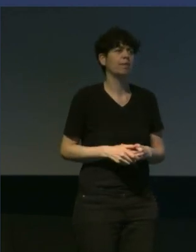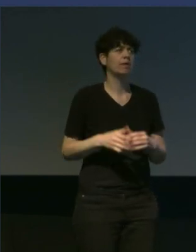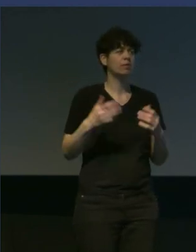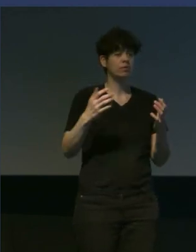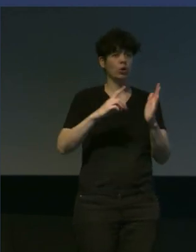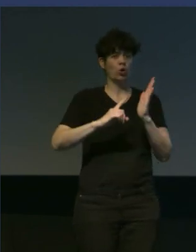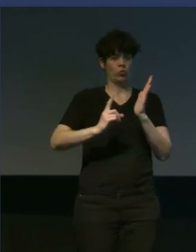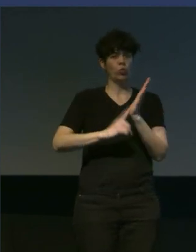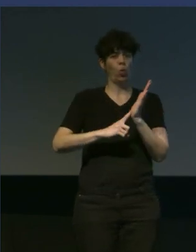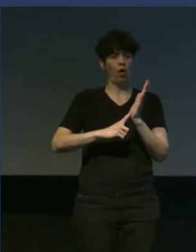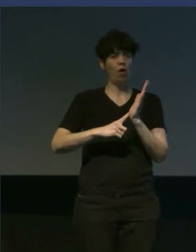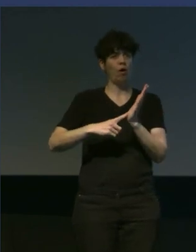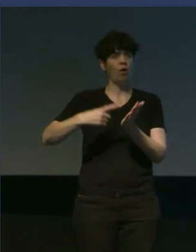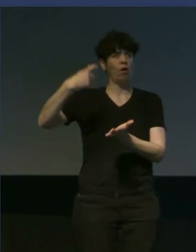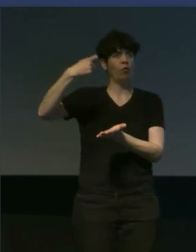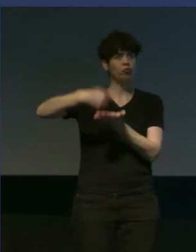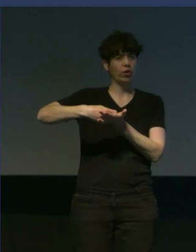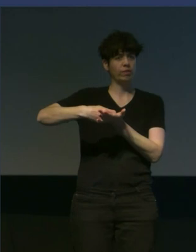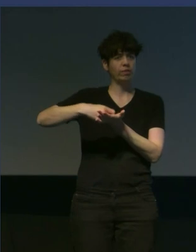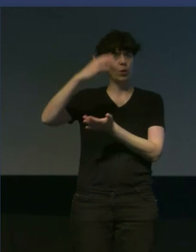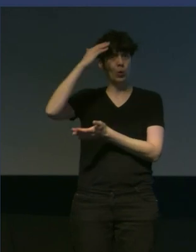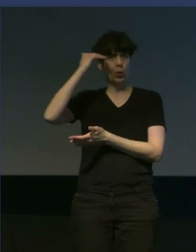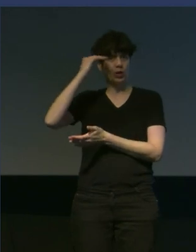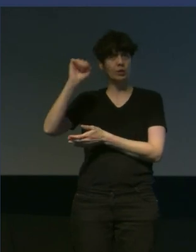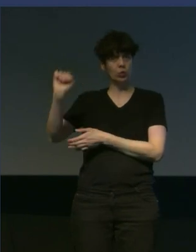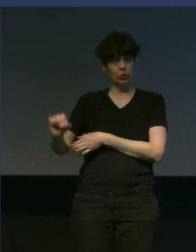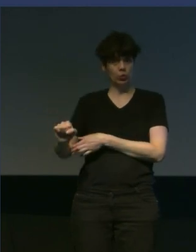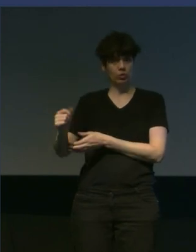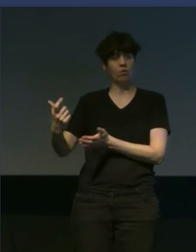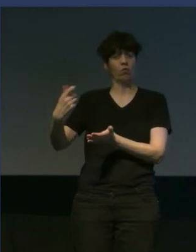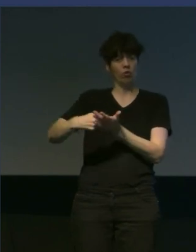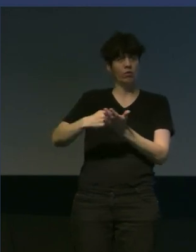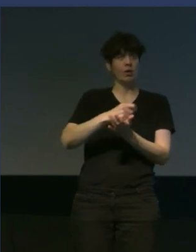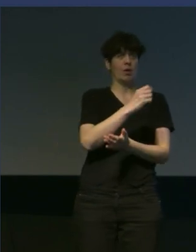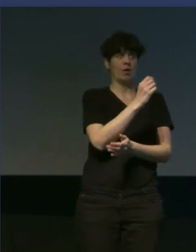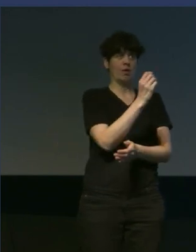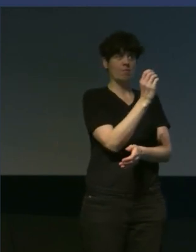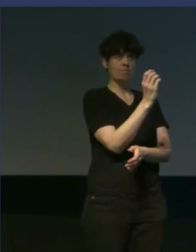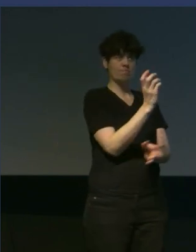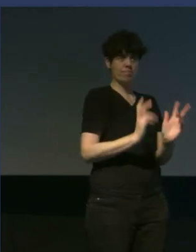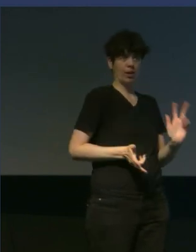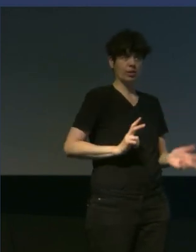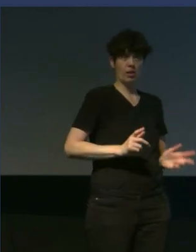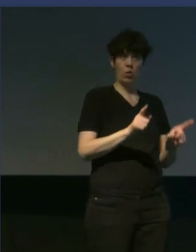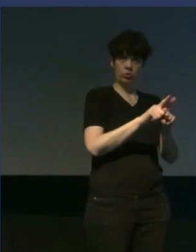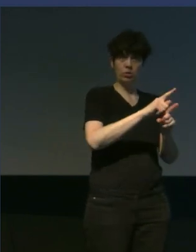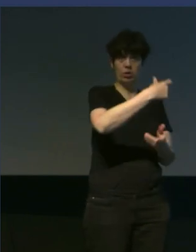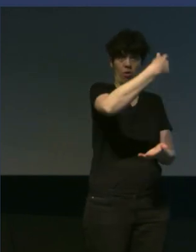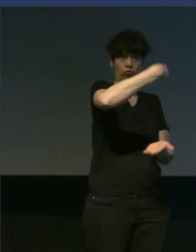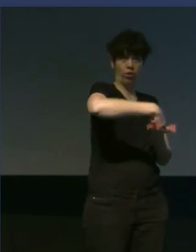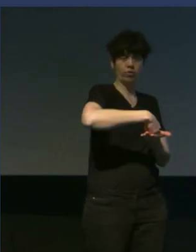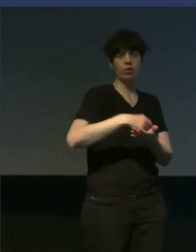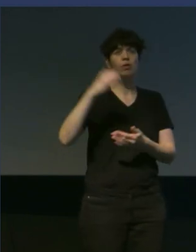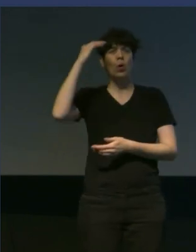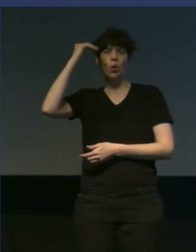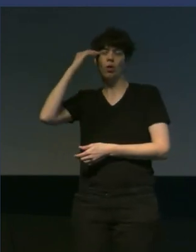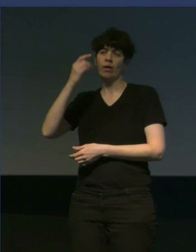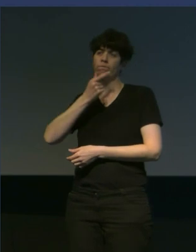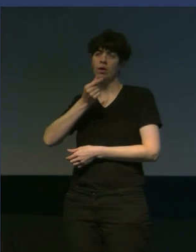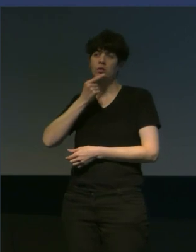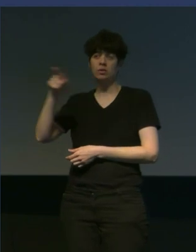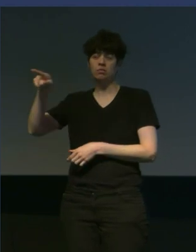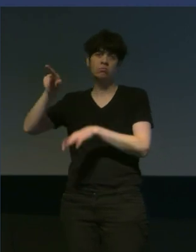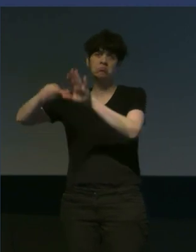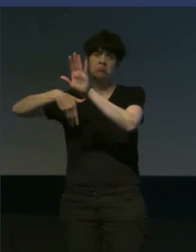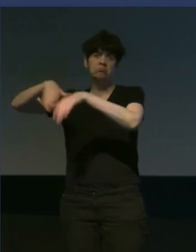Les droits ont été rachetés par la Corée du Sud et par le Brésil. Et la Corée, c'est facile à comprendre, c'est parce qu'ils fonctionnent déjà